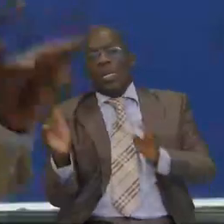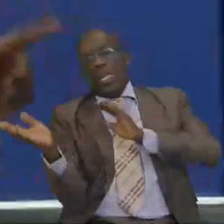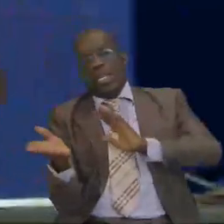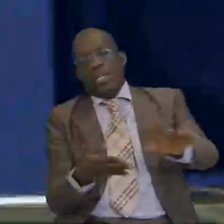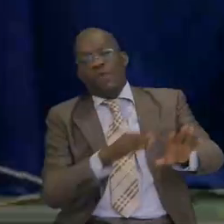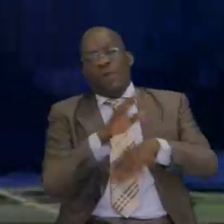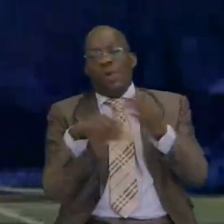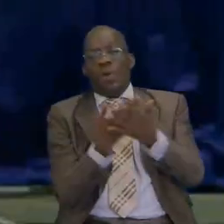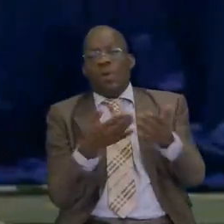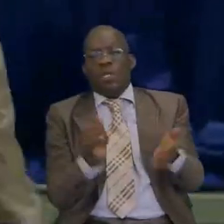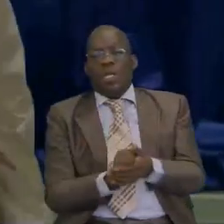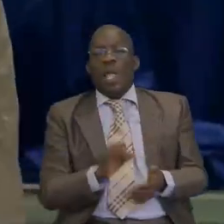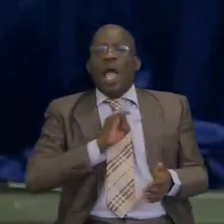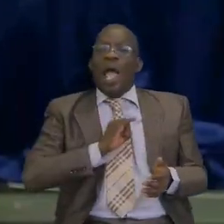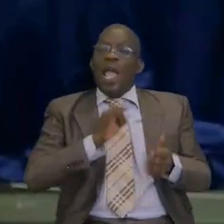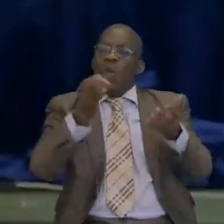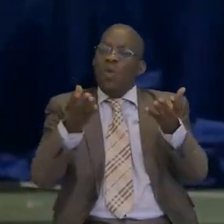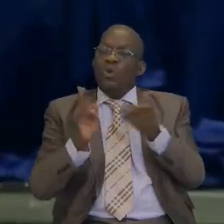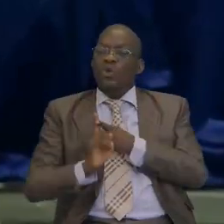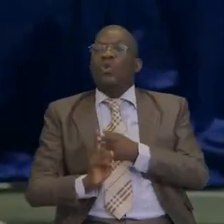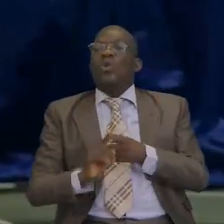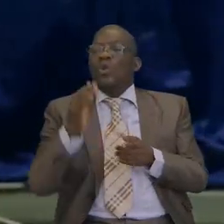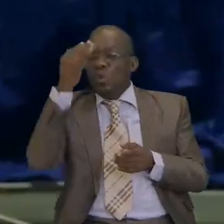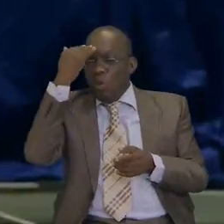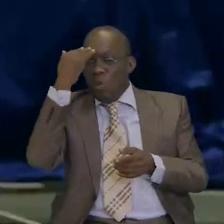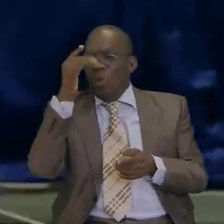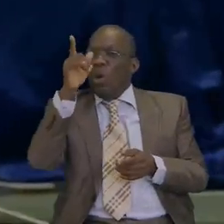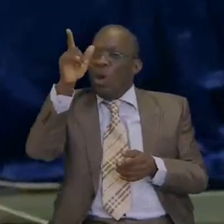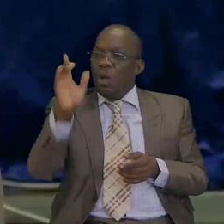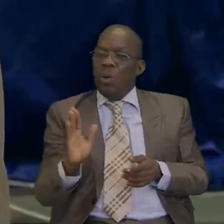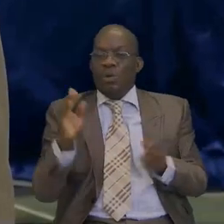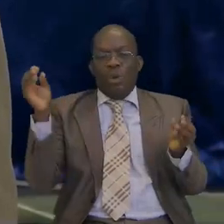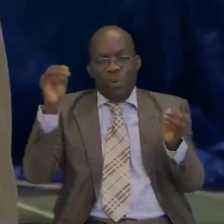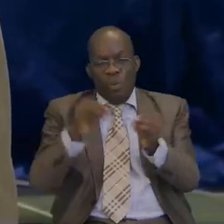ils disent, je veux connaître Dieu davantage.